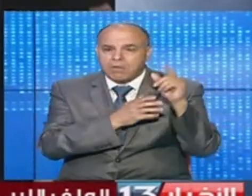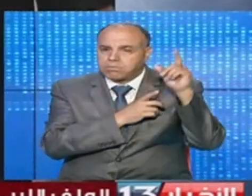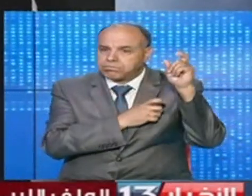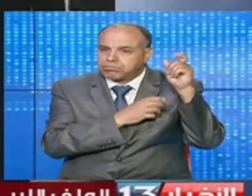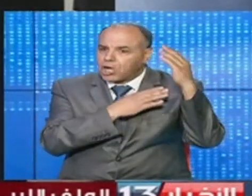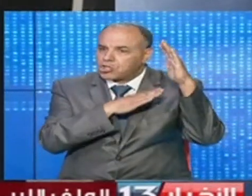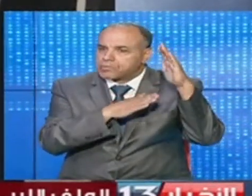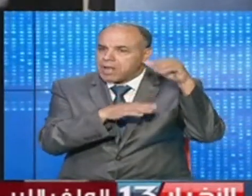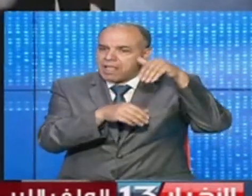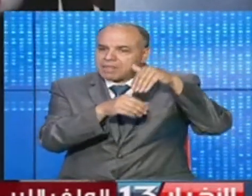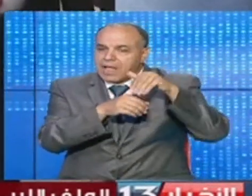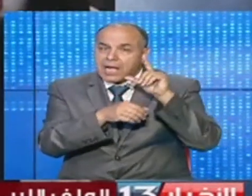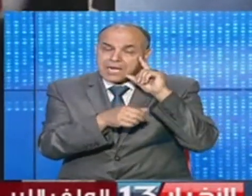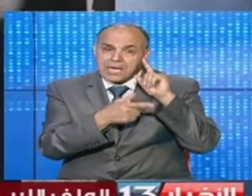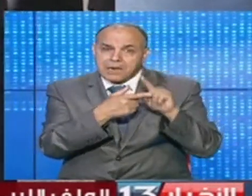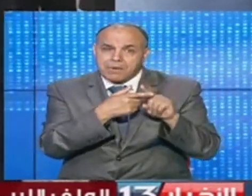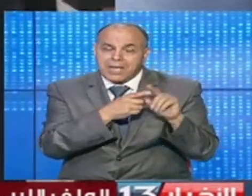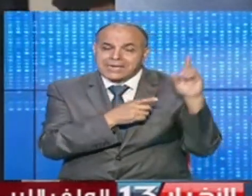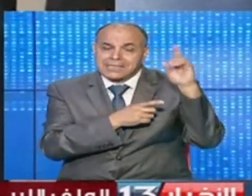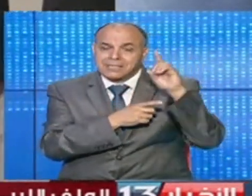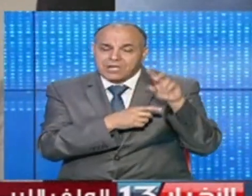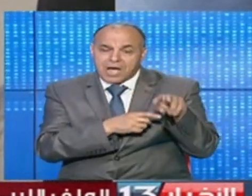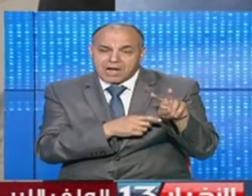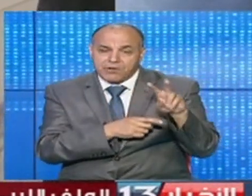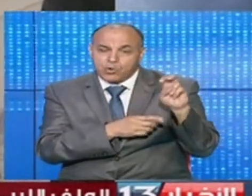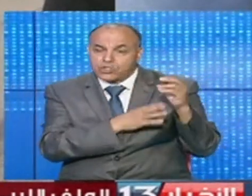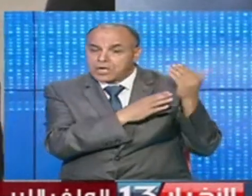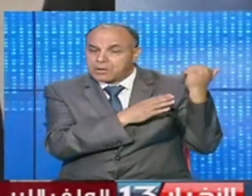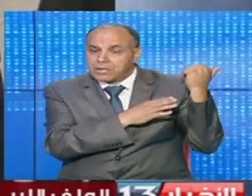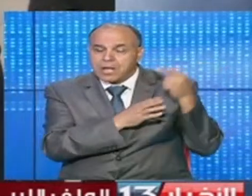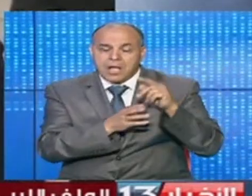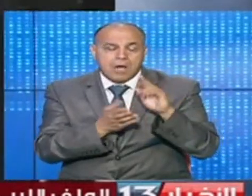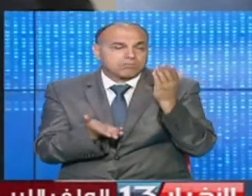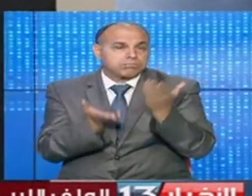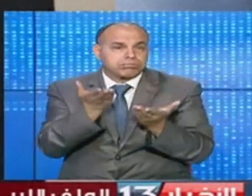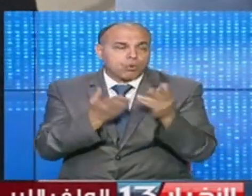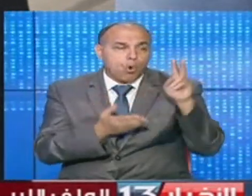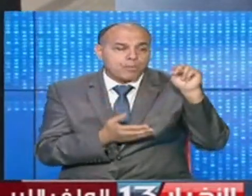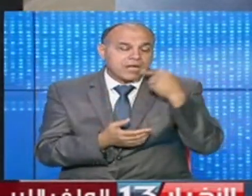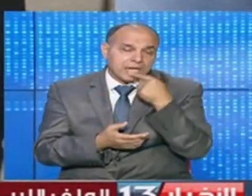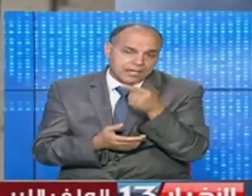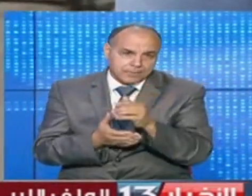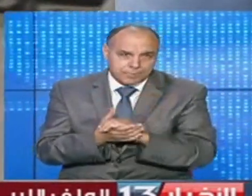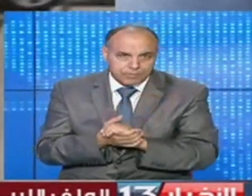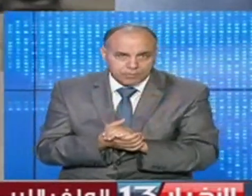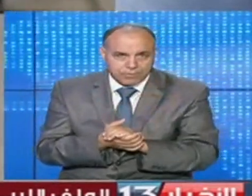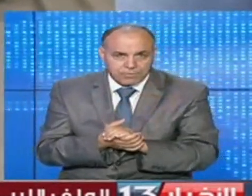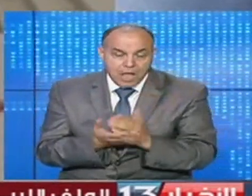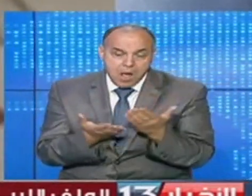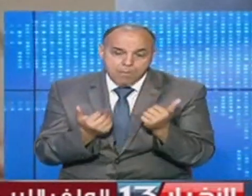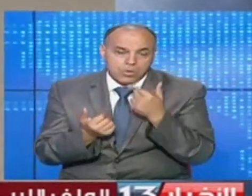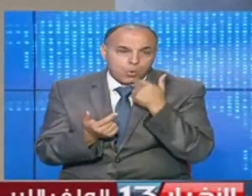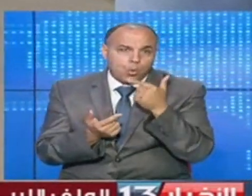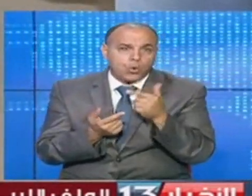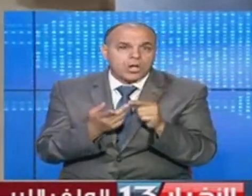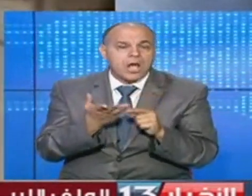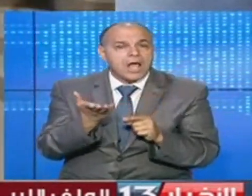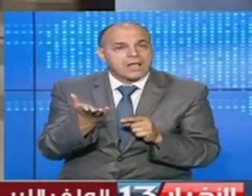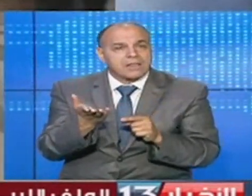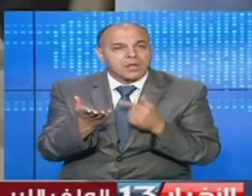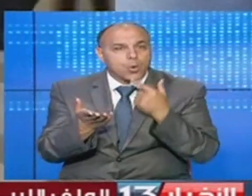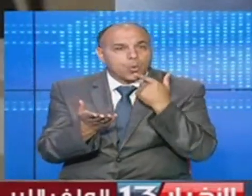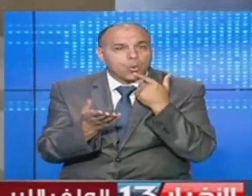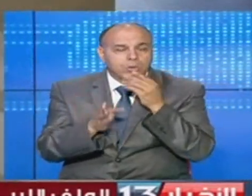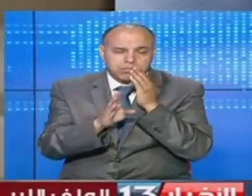اجنبي في البلاد منذ ديسمبر الفين وعشرين وفق تقديرات الامم المتحده ومن المنتظر وفق ما يروج في